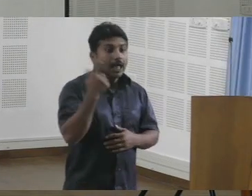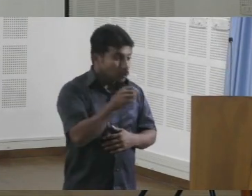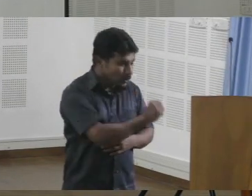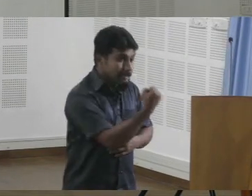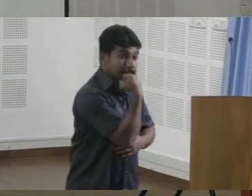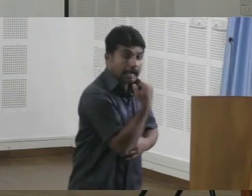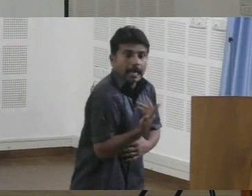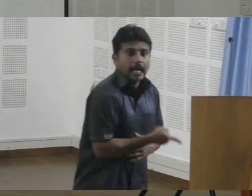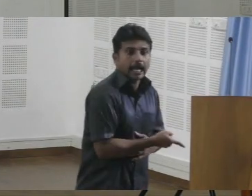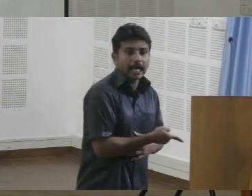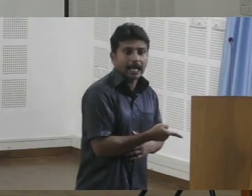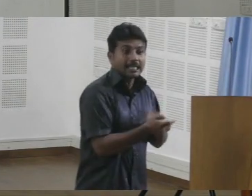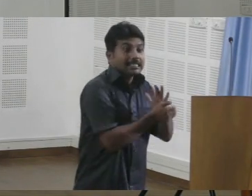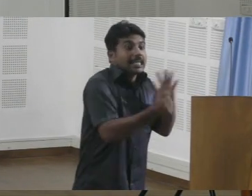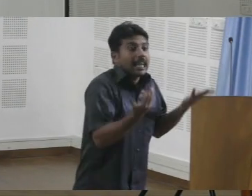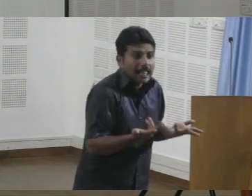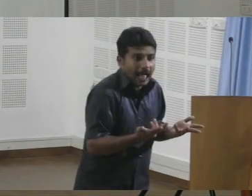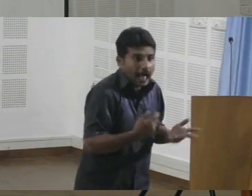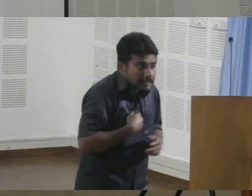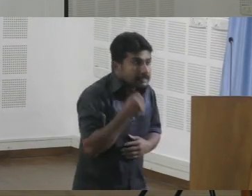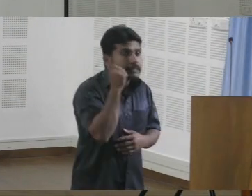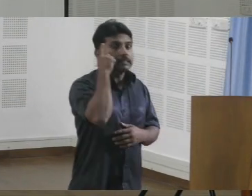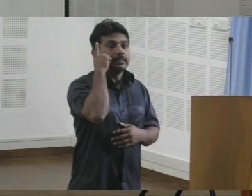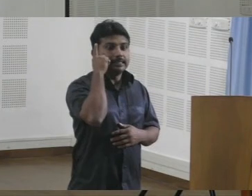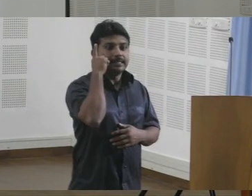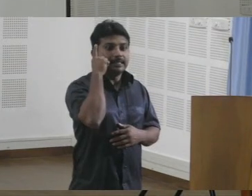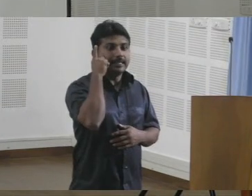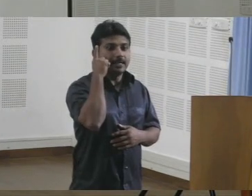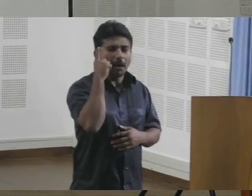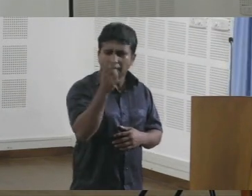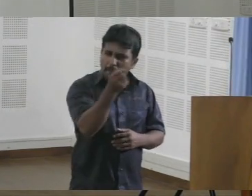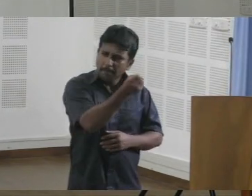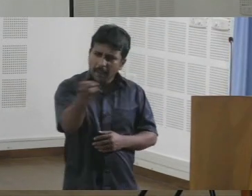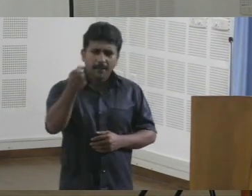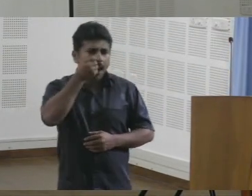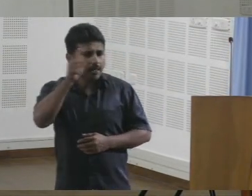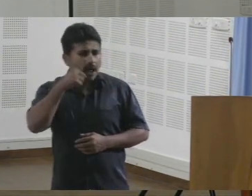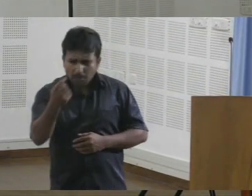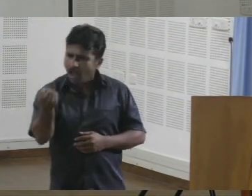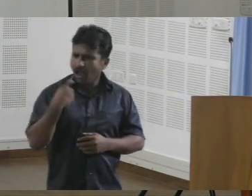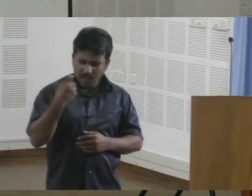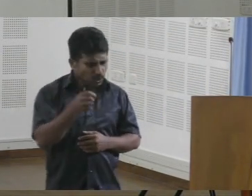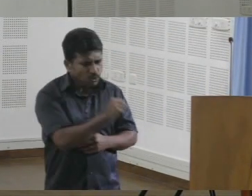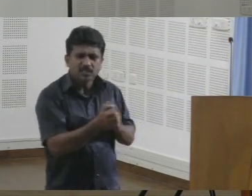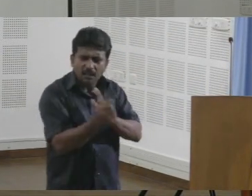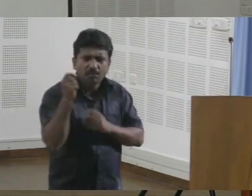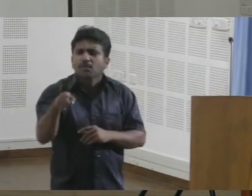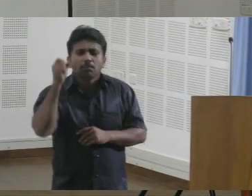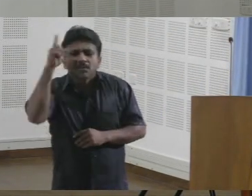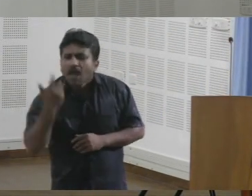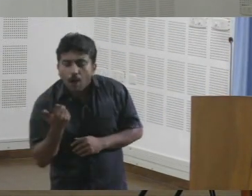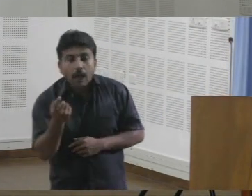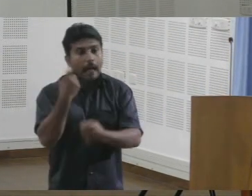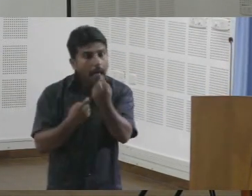ഒരുപാട് പാരൻസ് എൻ്റെ അടുത്ത് ചോദിച്ചിട്ടുണ്ട് എങ്ങനെയാണ് മനസ്സിലായി അതിന് അതിലാണ് കഴിവെന്നുള്ളത്. അത് മനസ്സിലാവണമെങ്കിൽ നമ്മൾ ഓരോന്ന് ട്രൈ